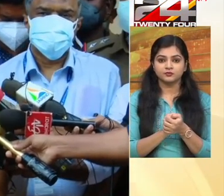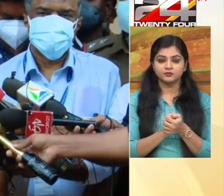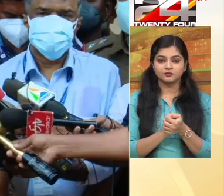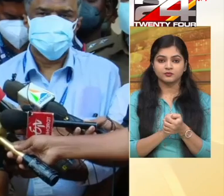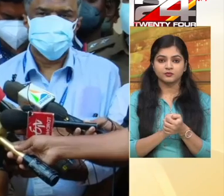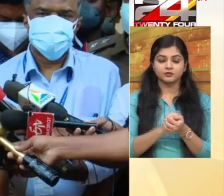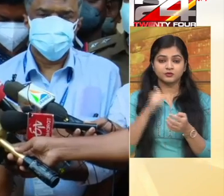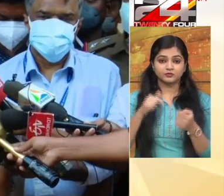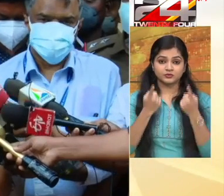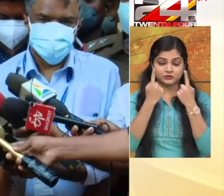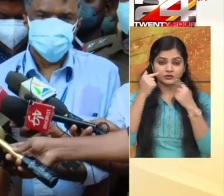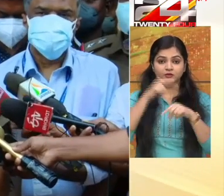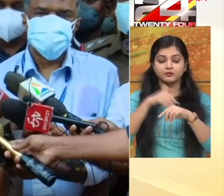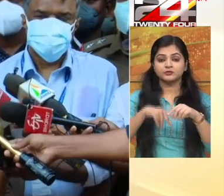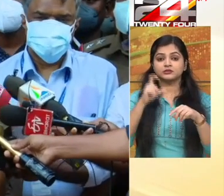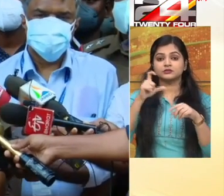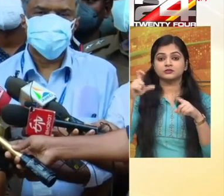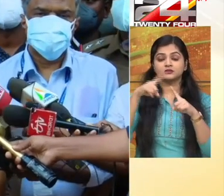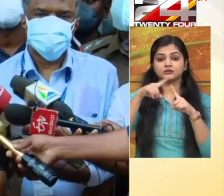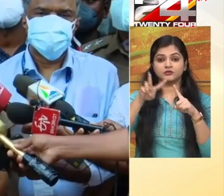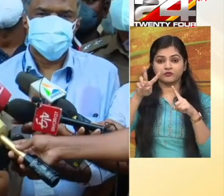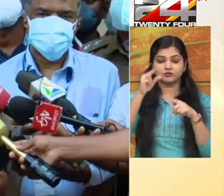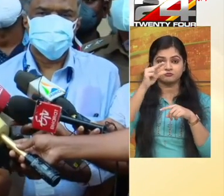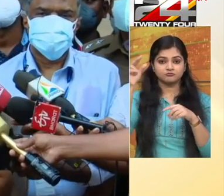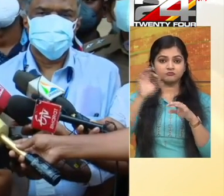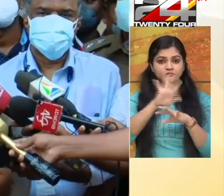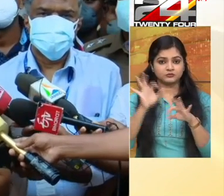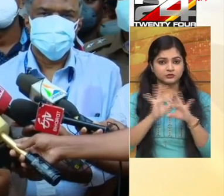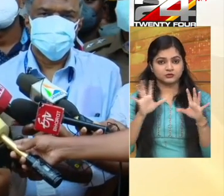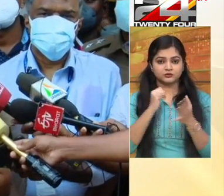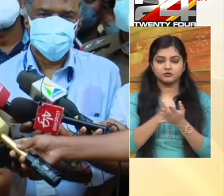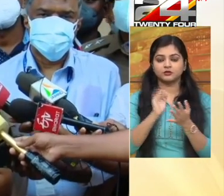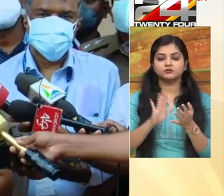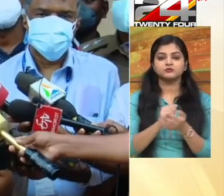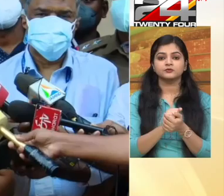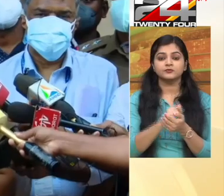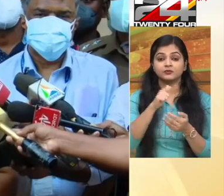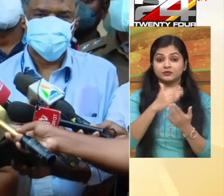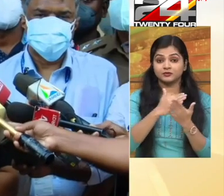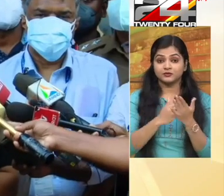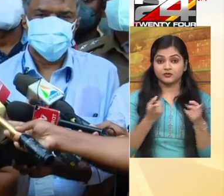ഇപ്പോൾ പരിശോധിച്ചപ്പോൾ CCTV ഒക്കെ സ്ഥാപിച്ചിട്ടുണ്ട്. പൊതുവെ ഇപ്പോൾ ഈ സംഭവത്തിൽ, ഈ വിഷയത്തിൽ